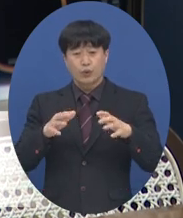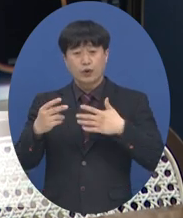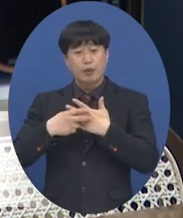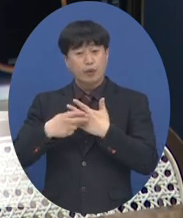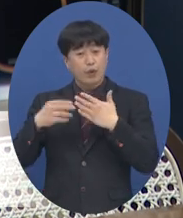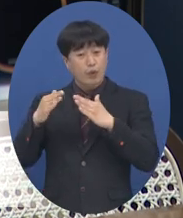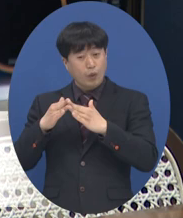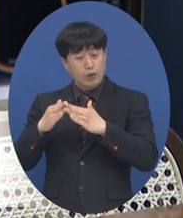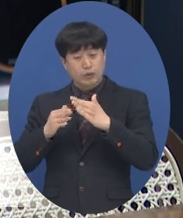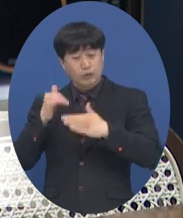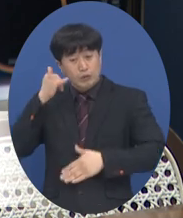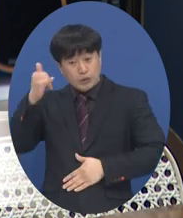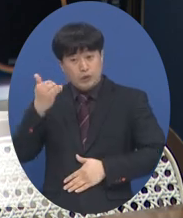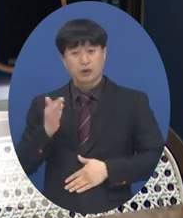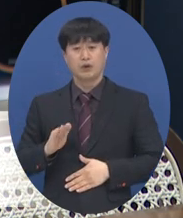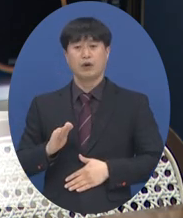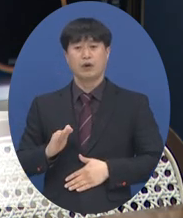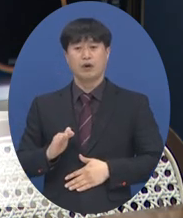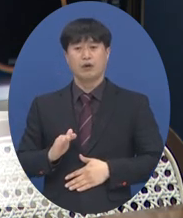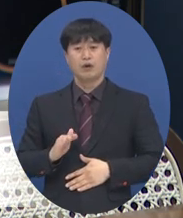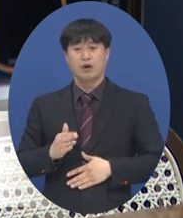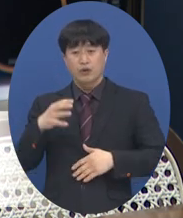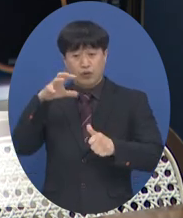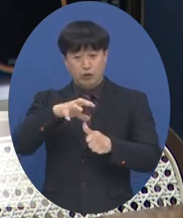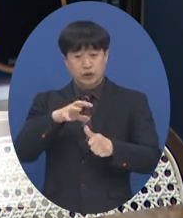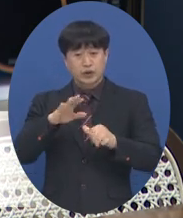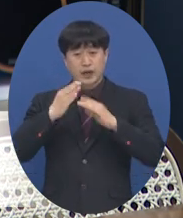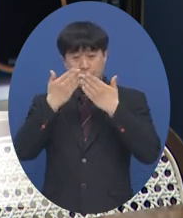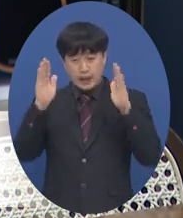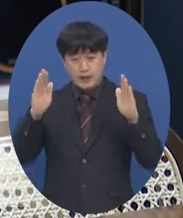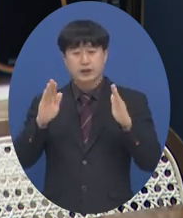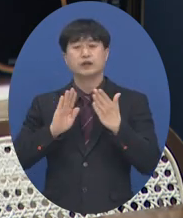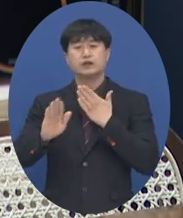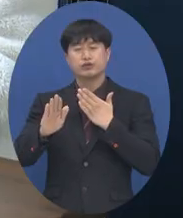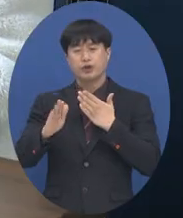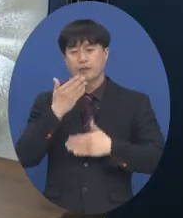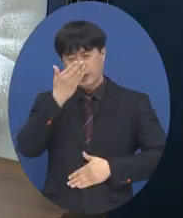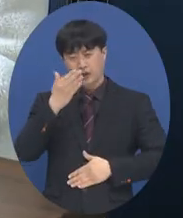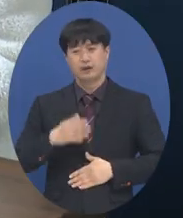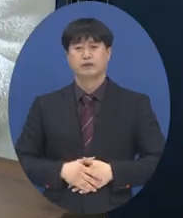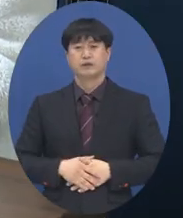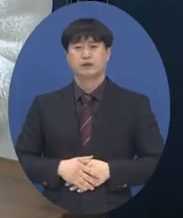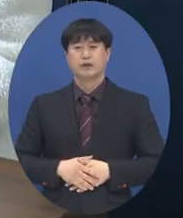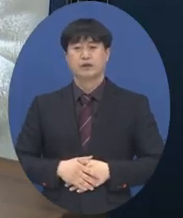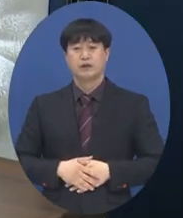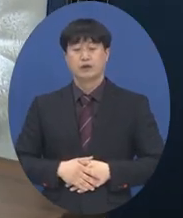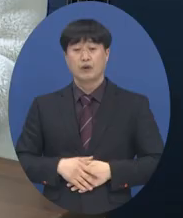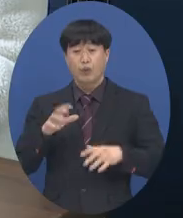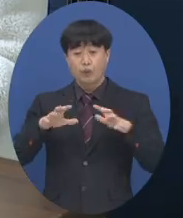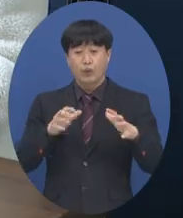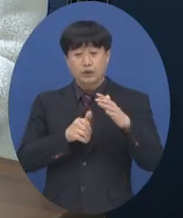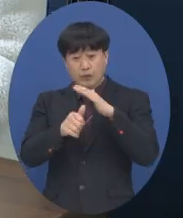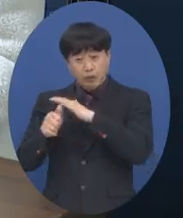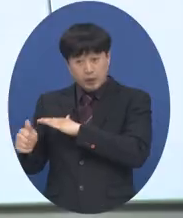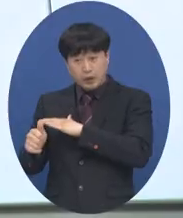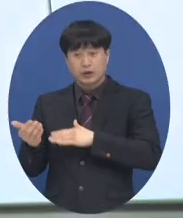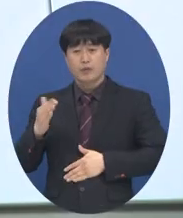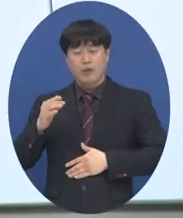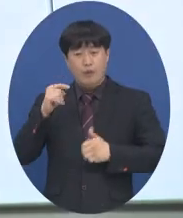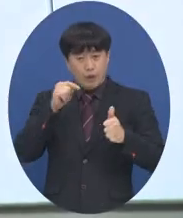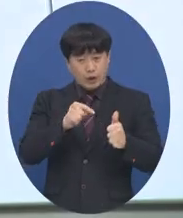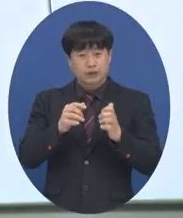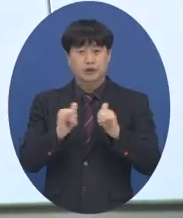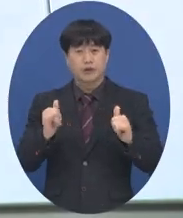병원에 전화해봤더니 일단 격리 기간이 끝나야 받아주겠다. 당시 사방으로 뛰어다녔지만